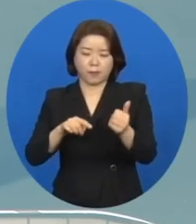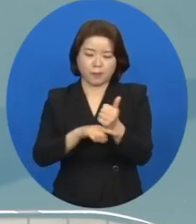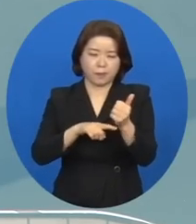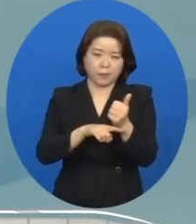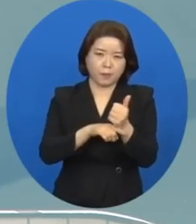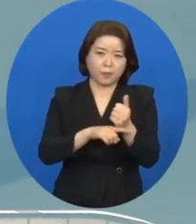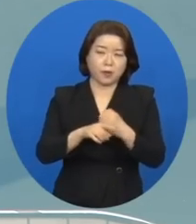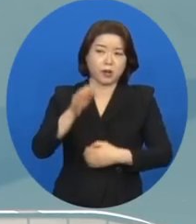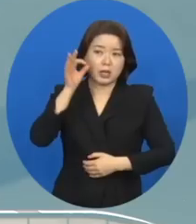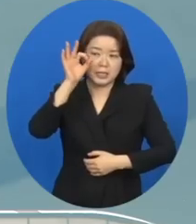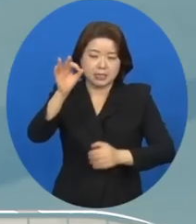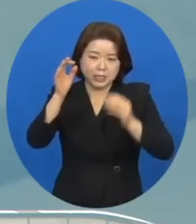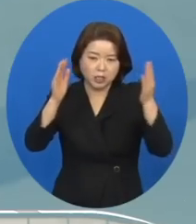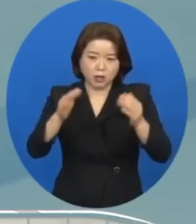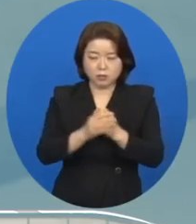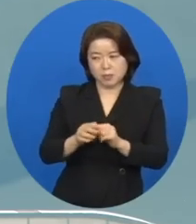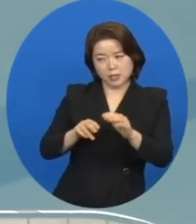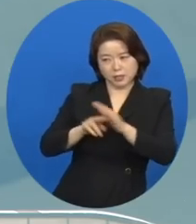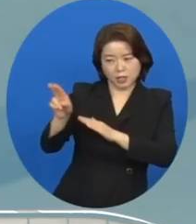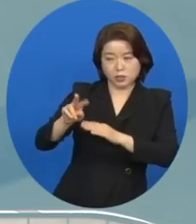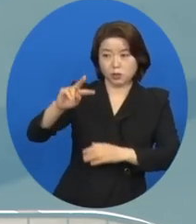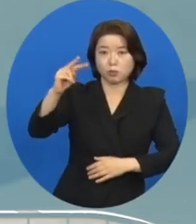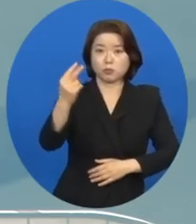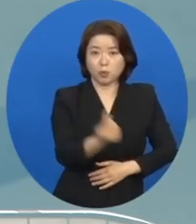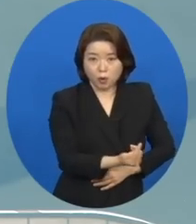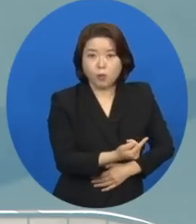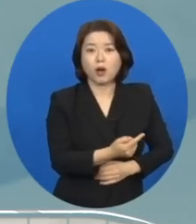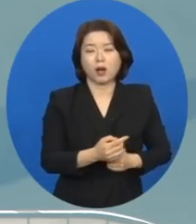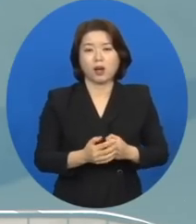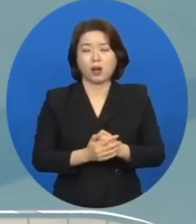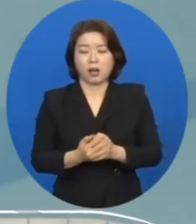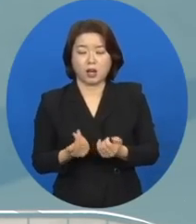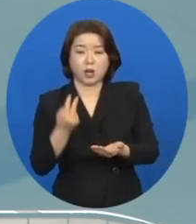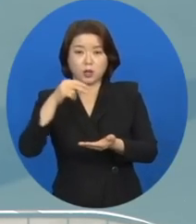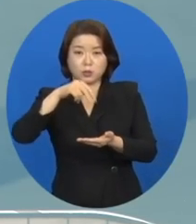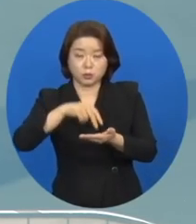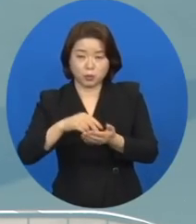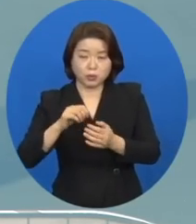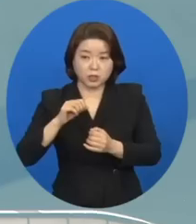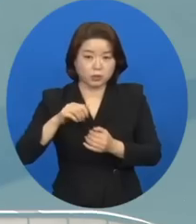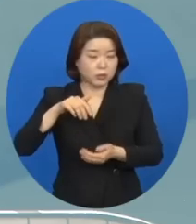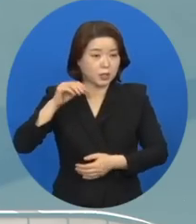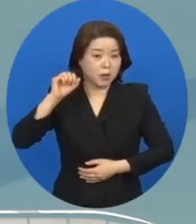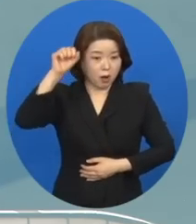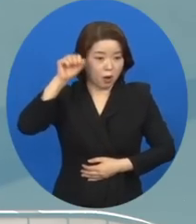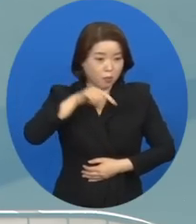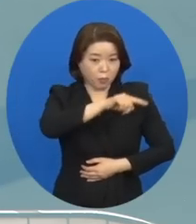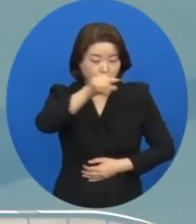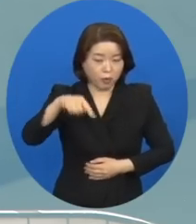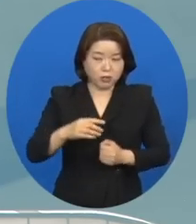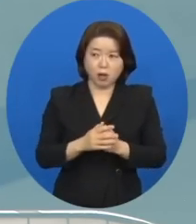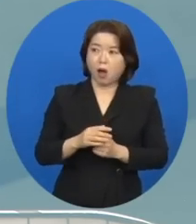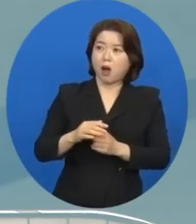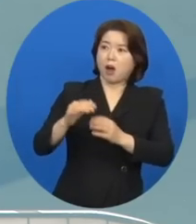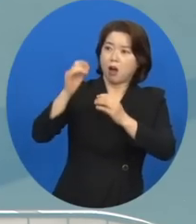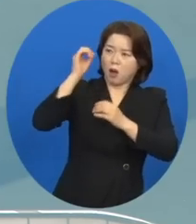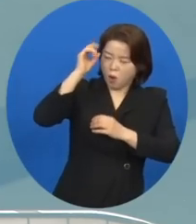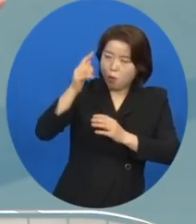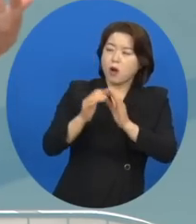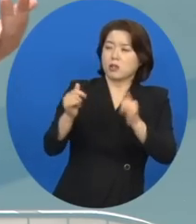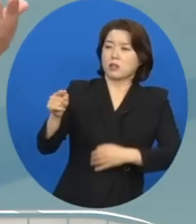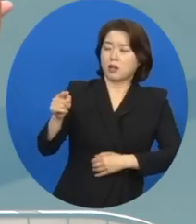근데 열흘 만에 탈출을 해서 돌아왔어요. 독립군들의 입장에서는 영웅입니다. 손가락을 잃었지만